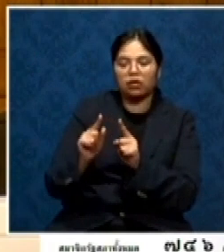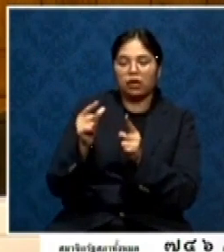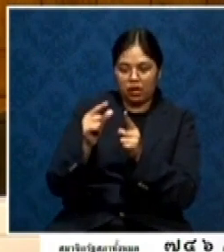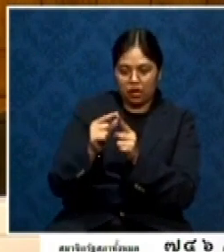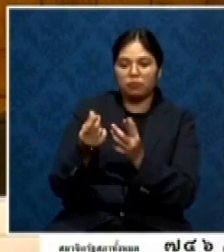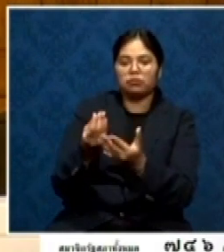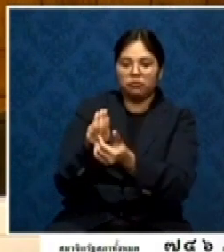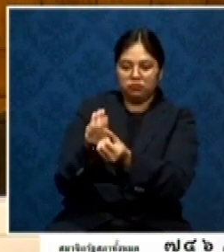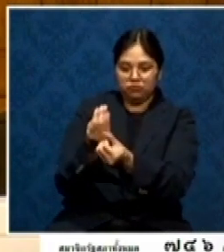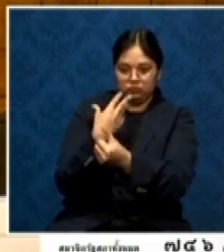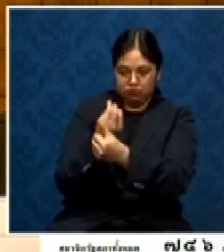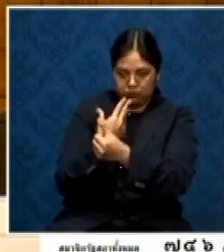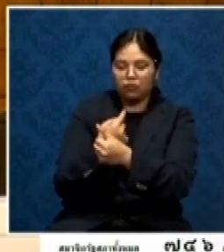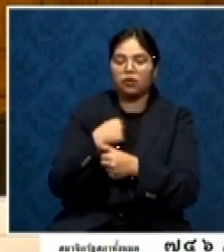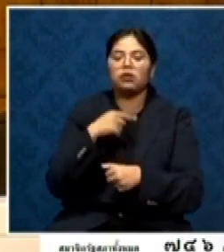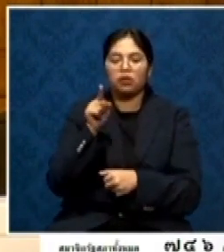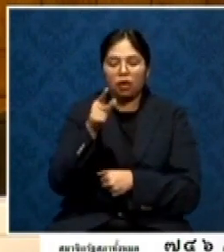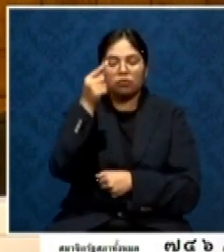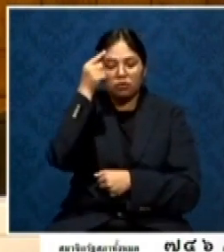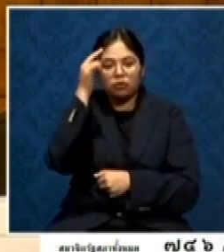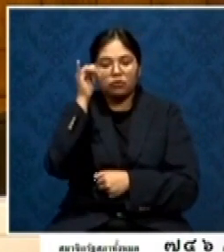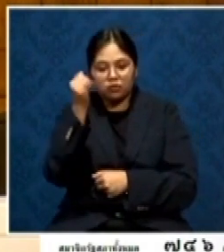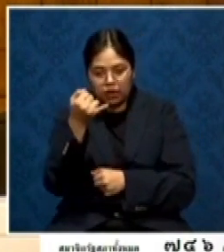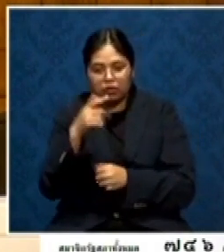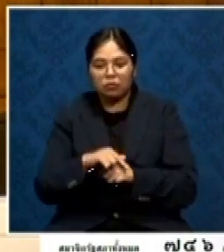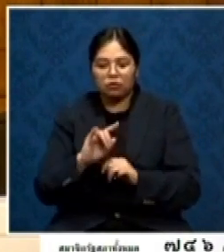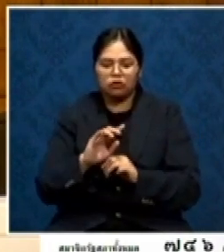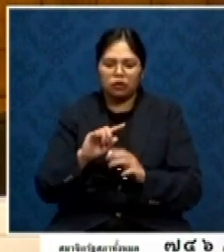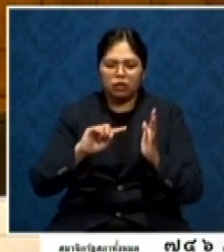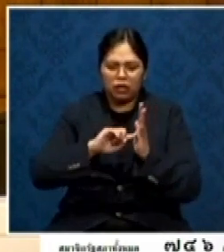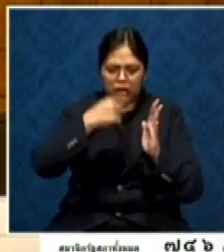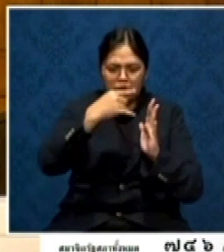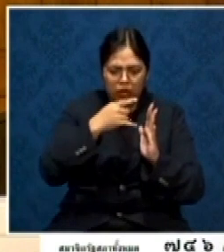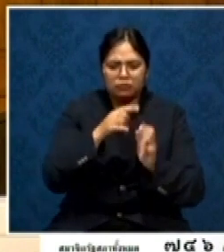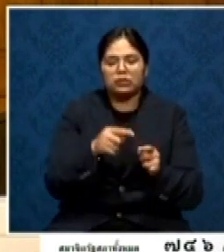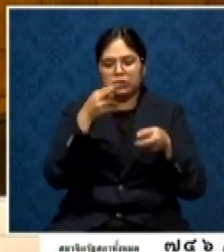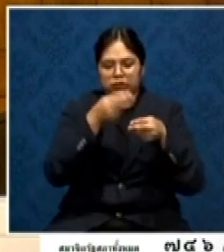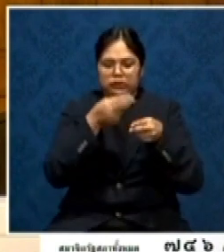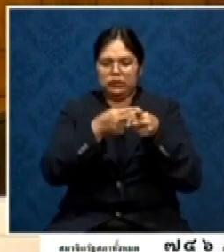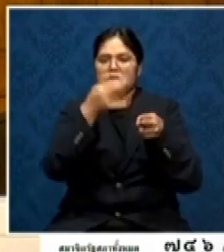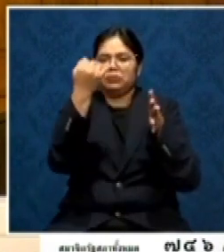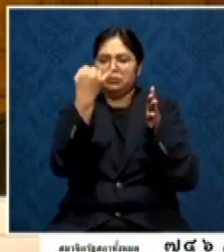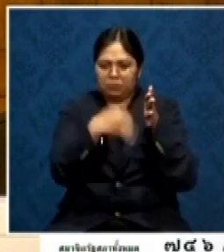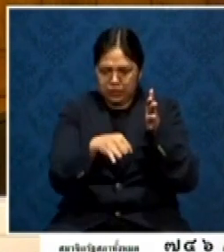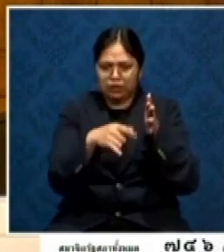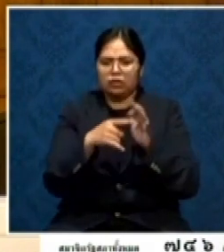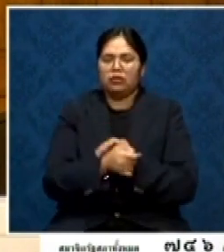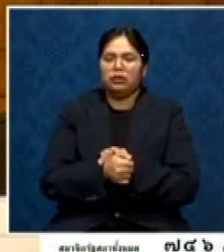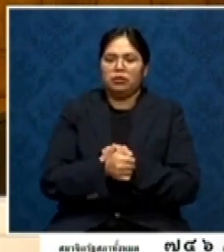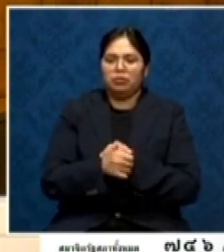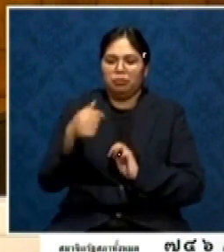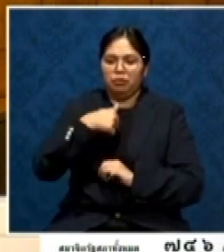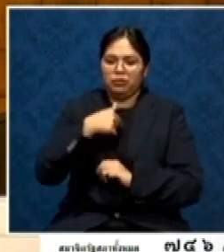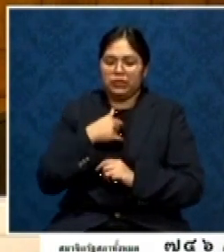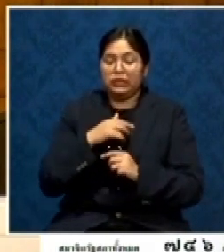ท่านอาจจะไม่รู้จักผมดีพอเพราะว่าท่านเรียกชื่อผมผิดไปในตอนต้นเศรษฐาครับเศรษฐาไม่ใช่เชษฐา